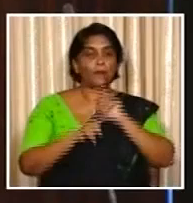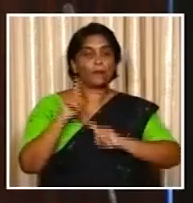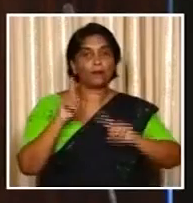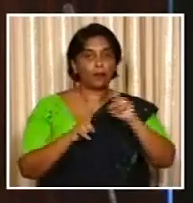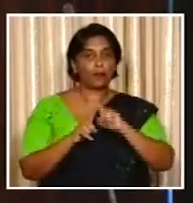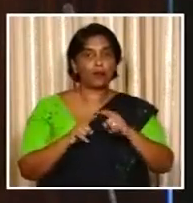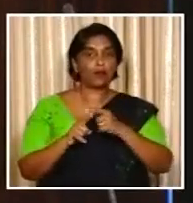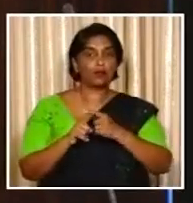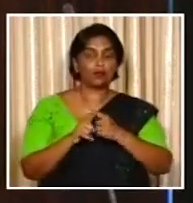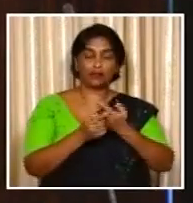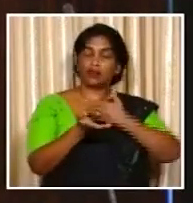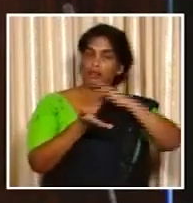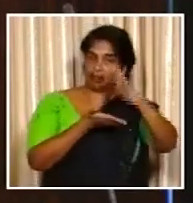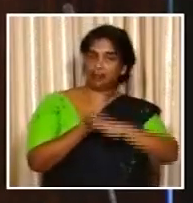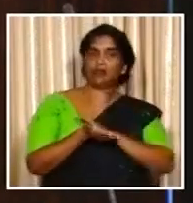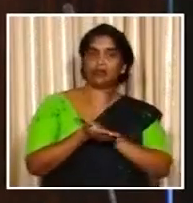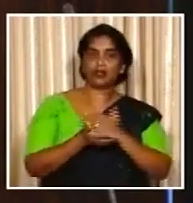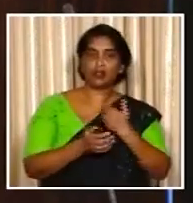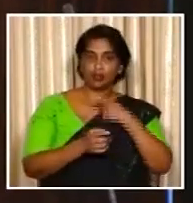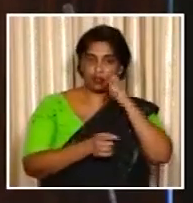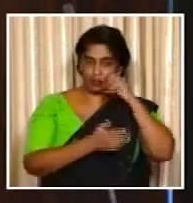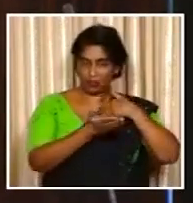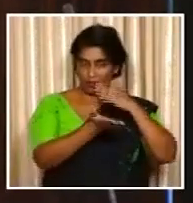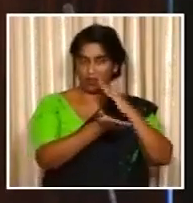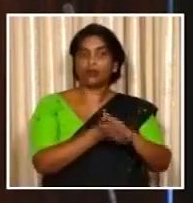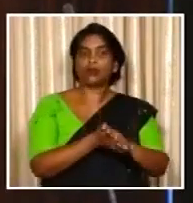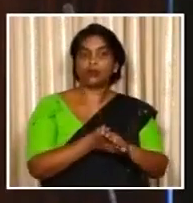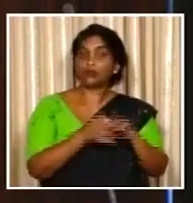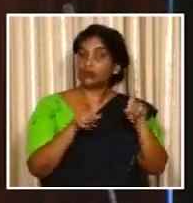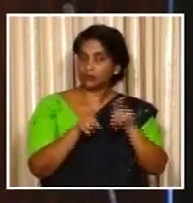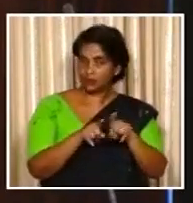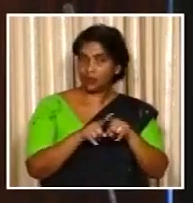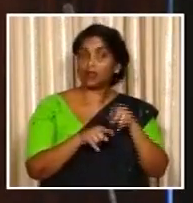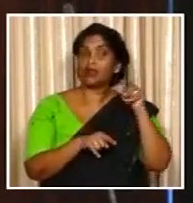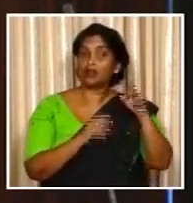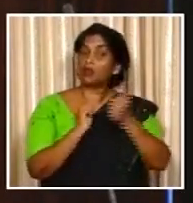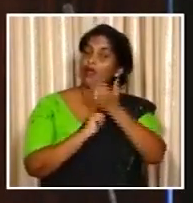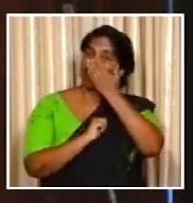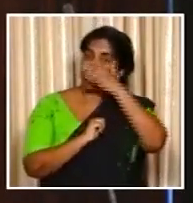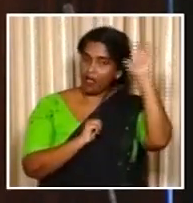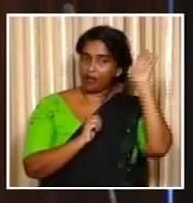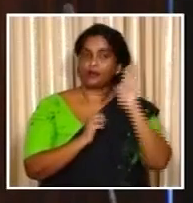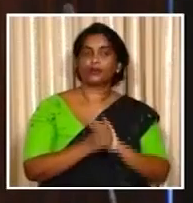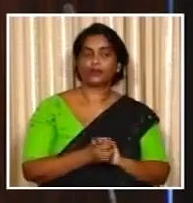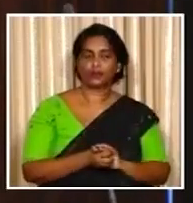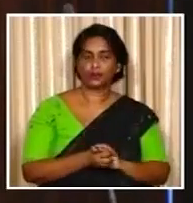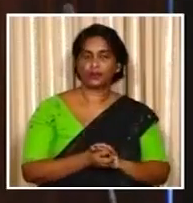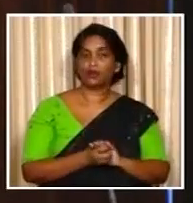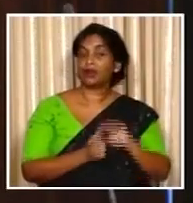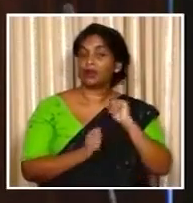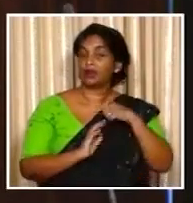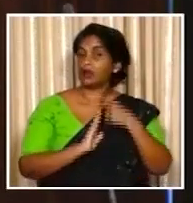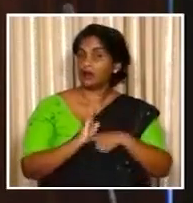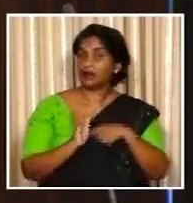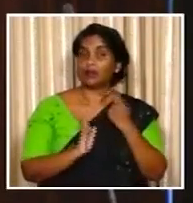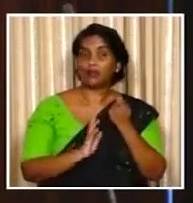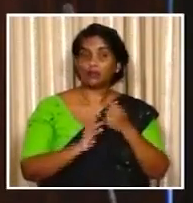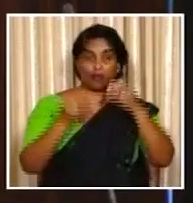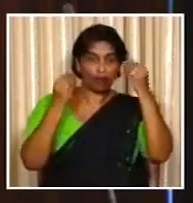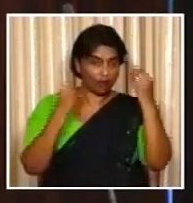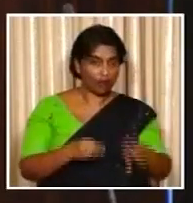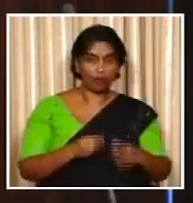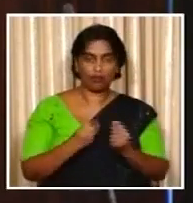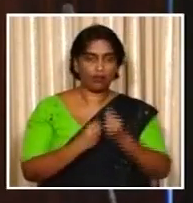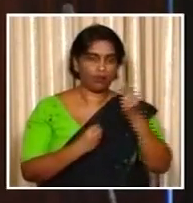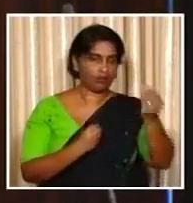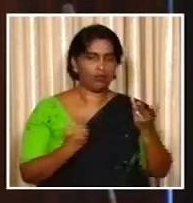එතුමා වෙනුවෙන් හිට ගන්න ඕල්ලු. අපි මා ජනතාව පෙනීටින ඉඳ තමයි එතුමා එළවන්නේ. මොකද මේ රටේ ආර්ථිකය බංකොලොත් කරන්න දෙන්න